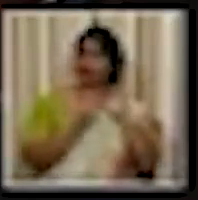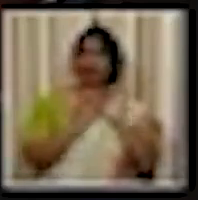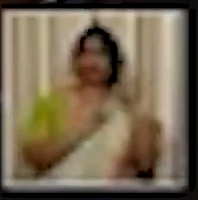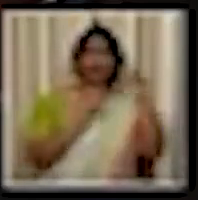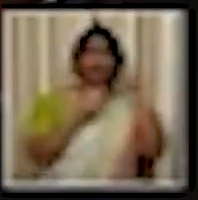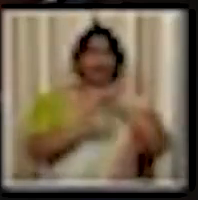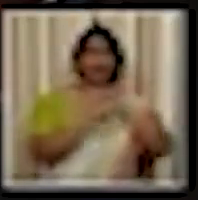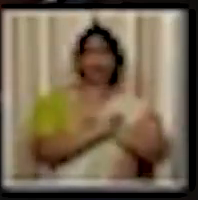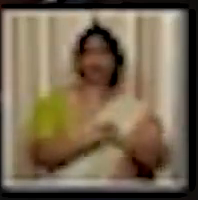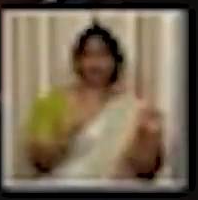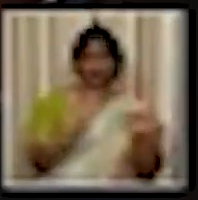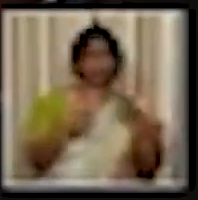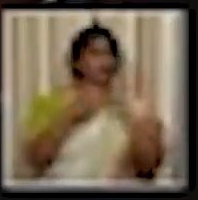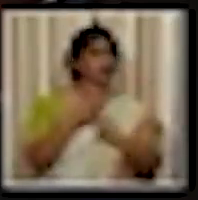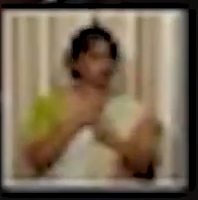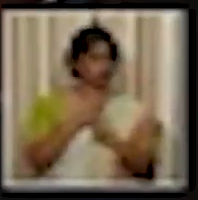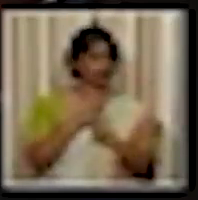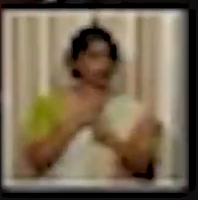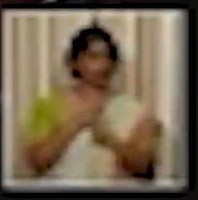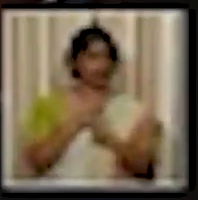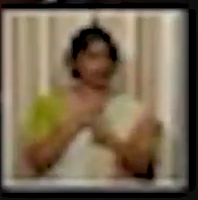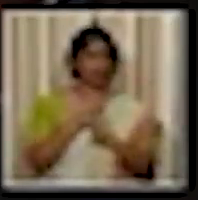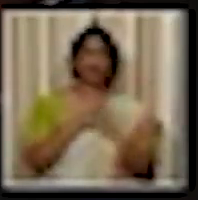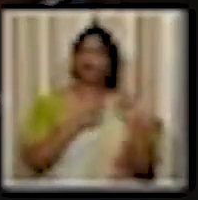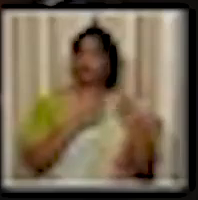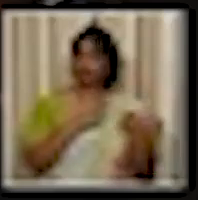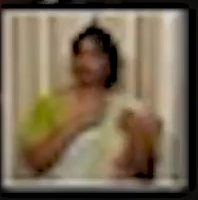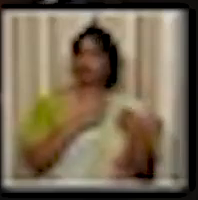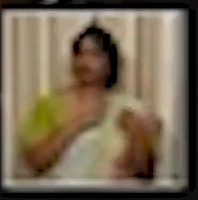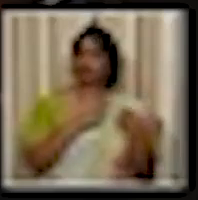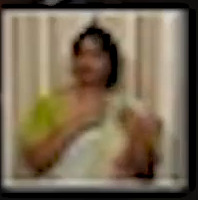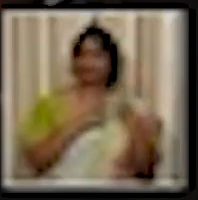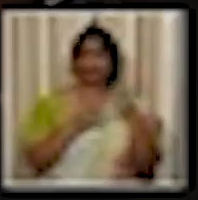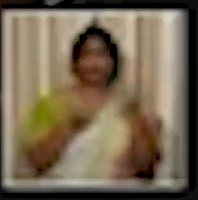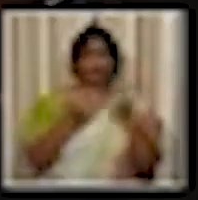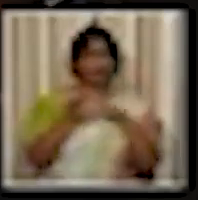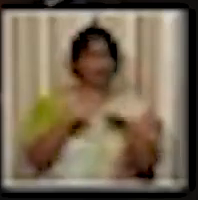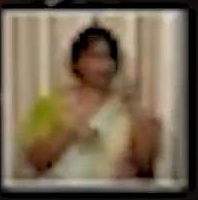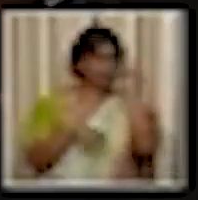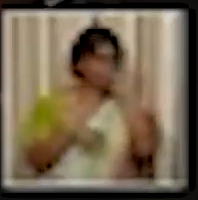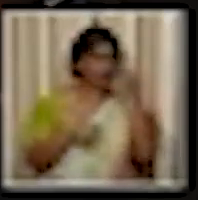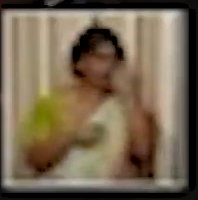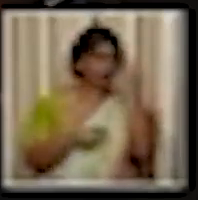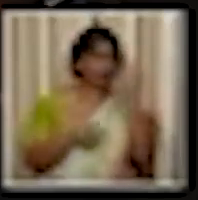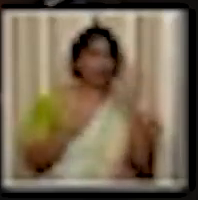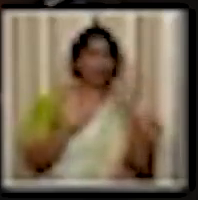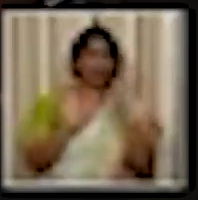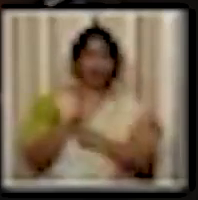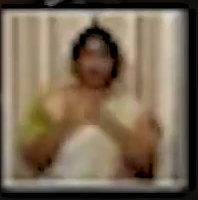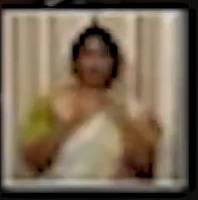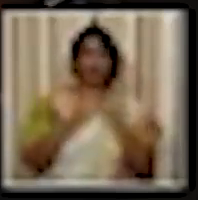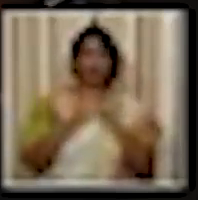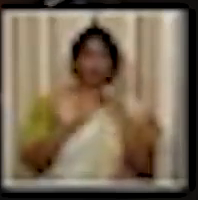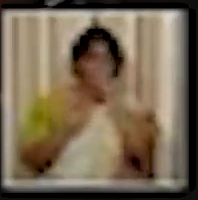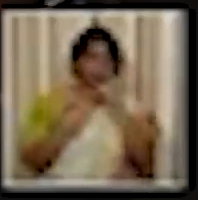නැහැ. ඊළඟට තියෙන ප්‍රශ්නේ තමයි ඇමතුමනි, ඒ කියන්නේ චාම්ස් පාකින් එක දීලා තිනවා මාසයකට කුලිය 175,000කට.